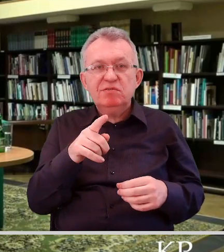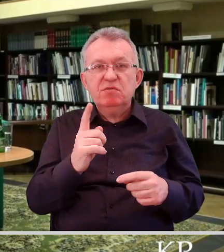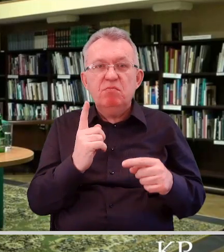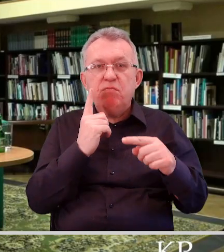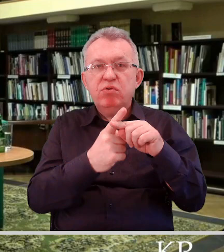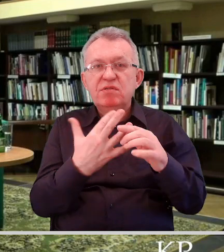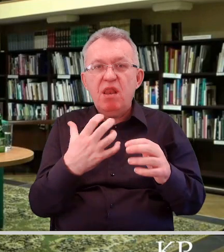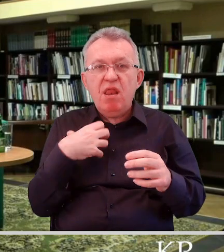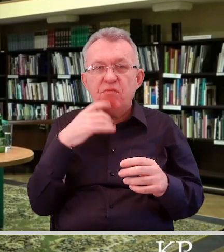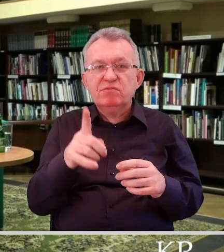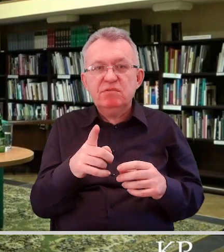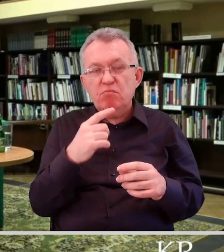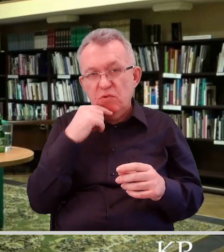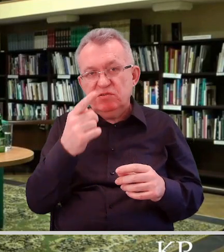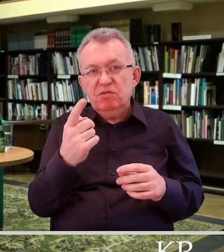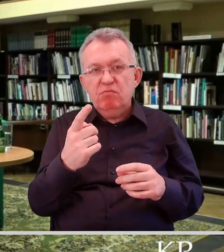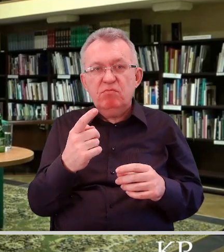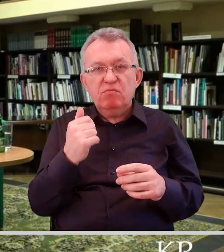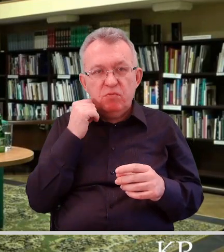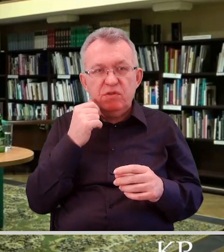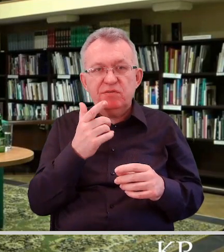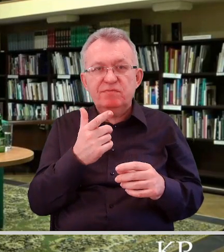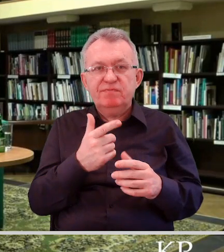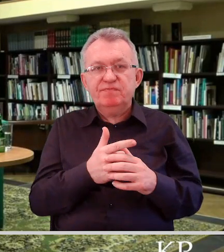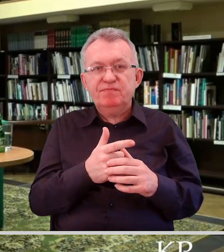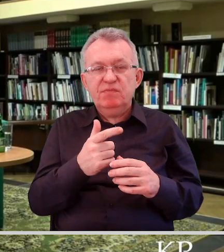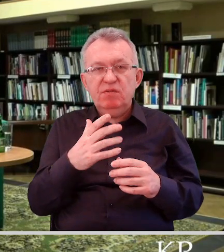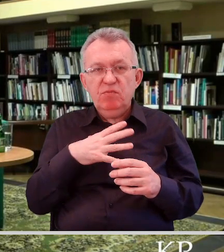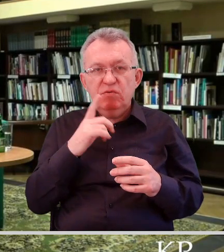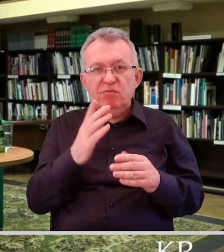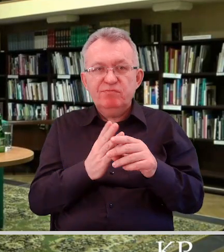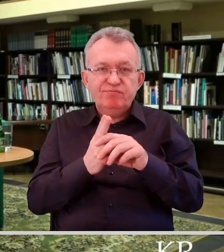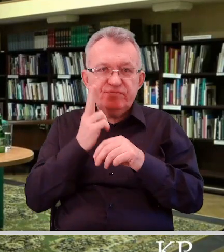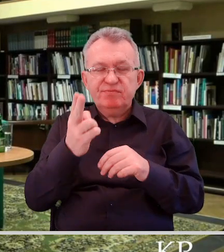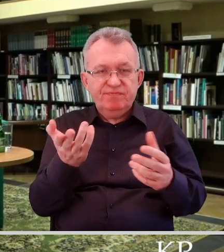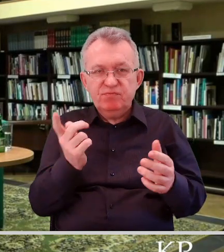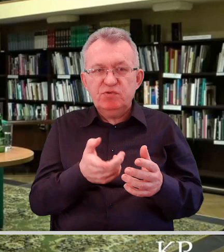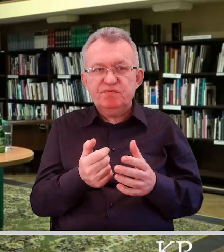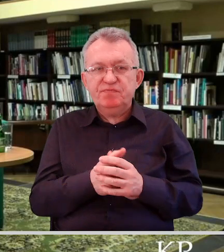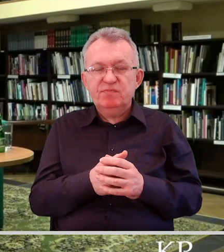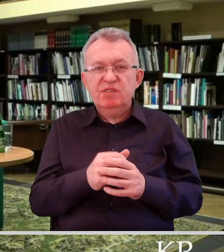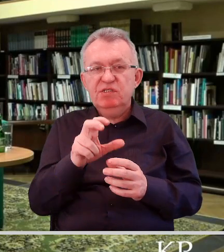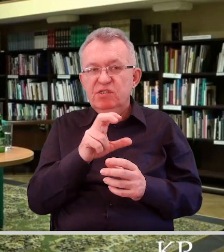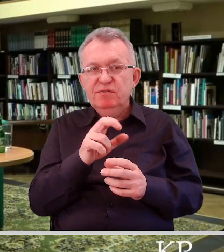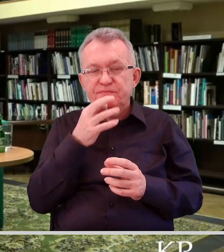plus, żeby mówić już o tej jakiejś smudze cienia, czy o tym momencie przejścia. Ale czy